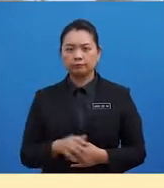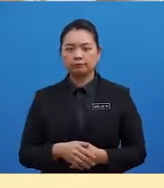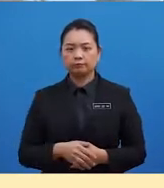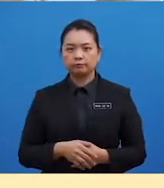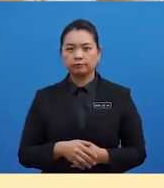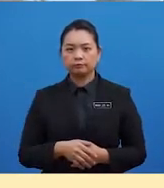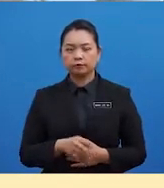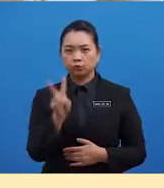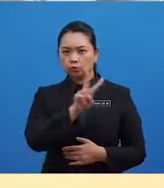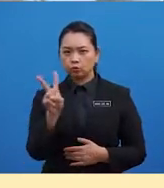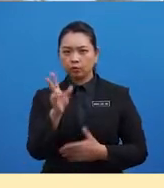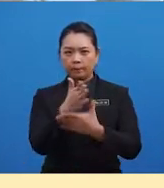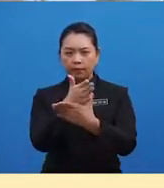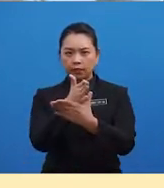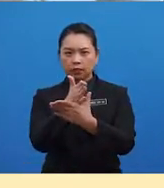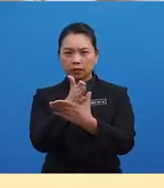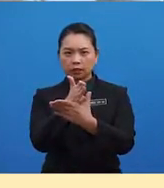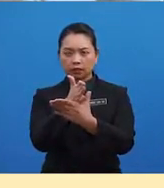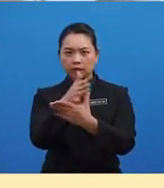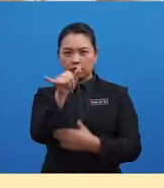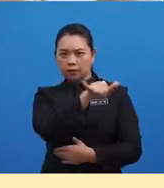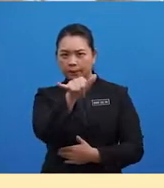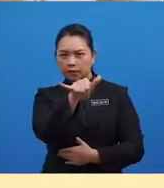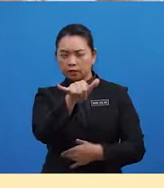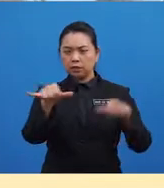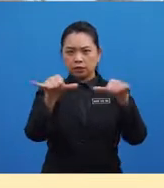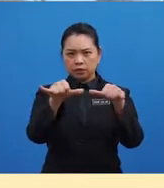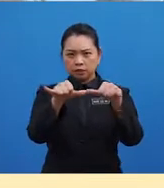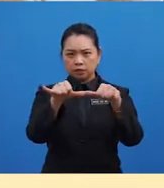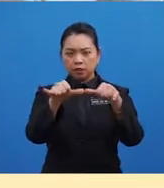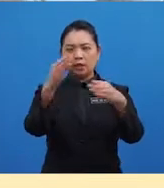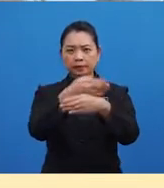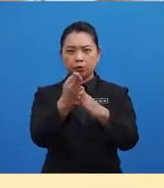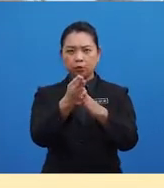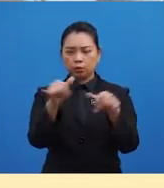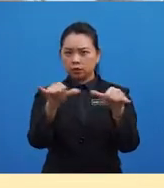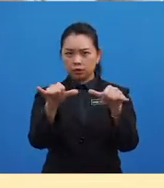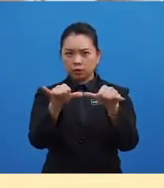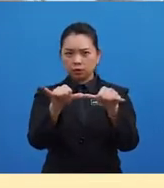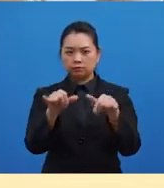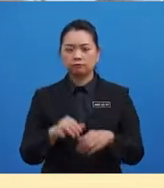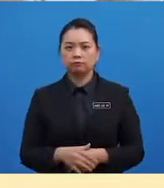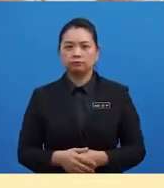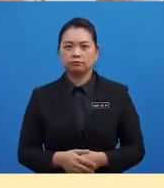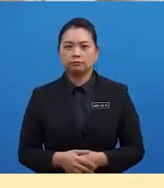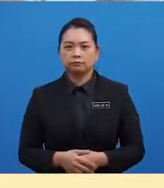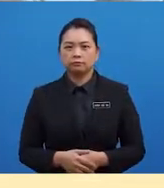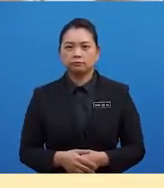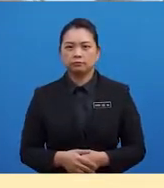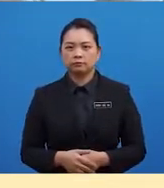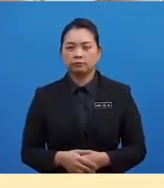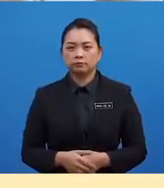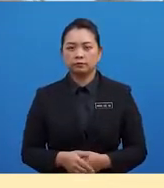Kedua-dua bahagian itu adalah sama bentuk dan saiz. Jika anda lukiskan satu garis lurus di